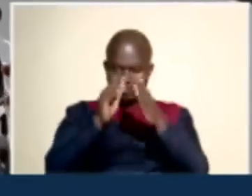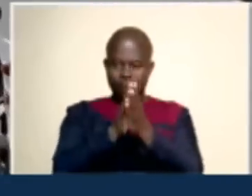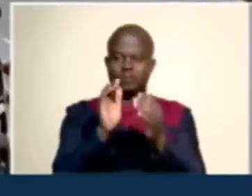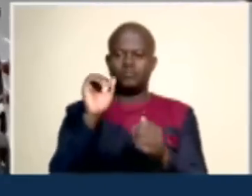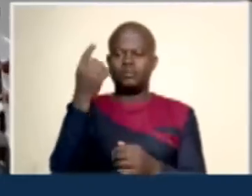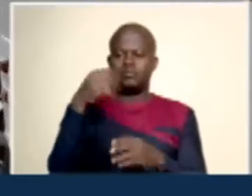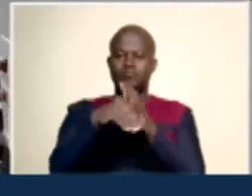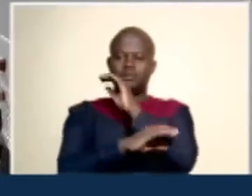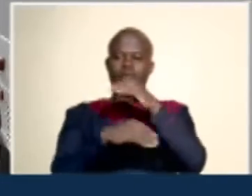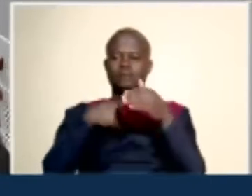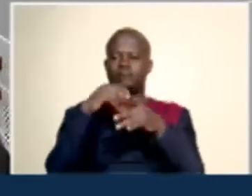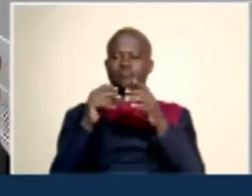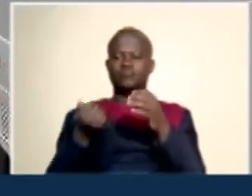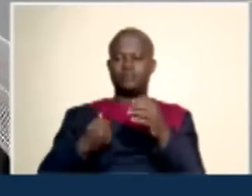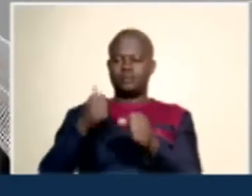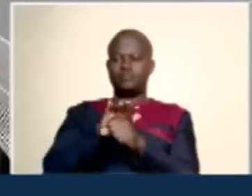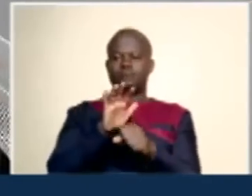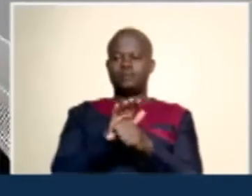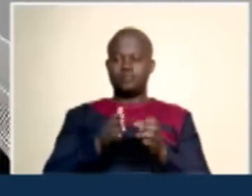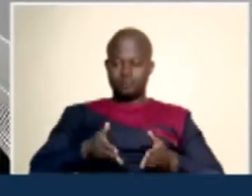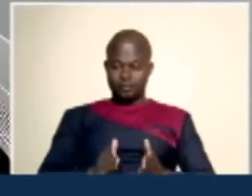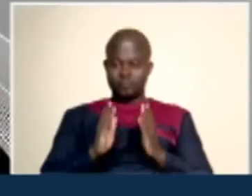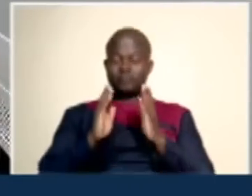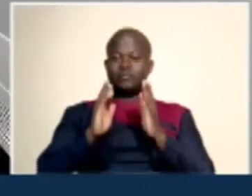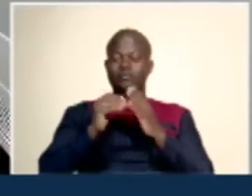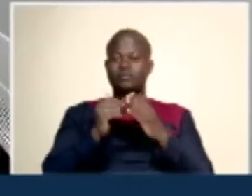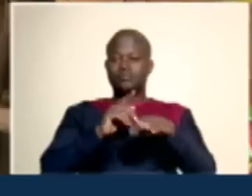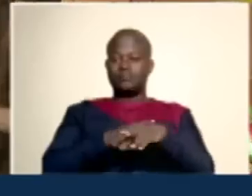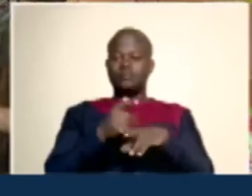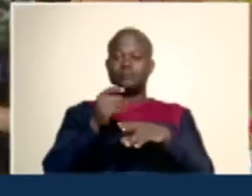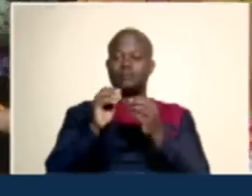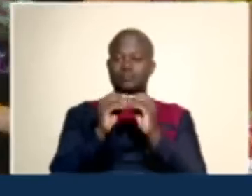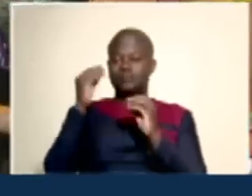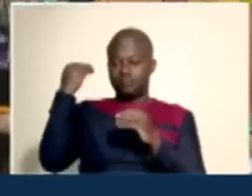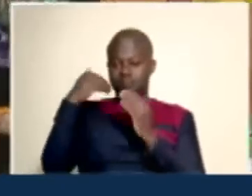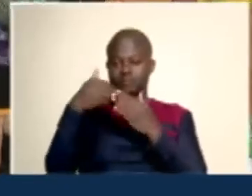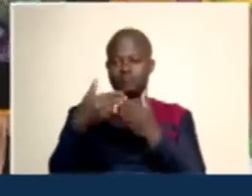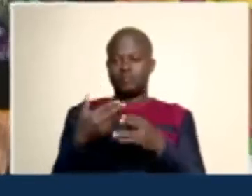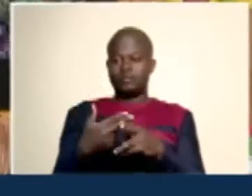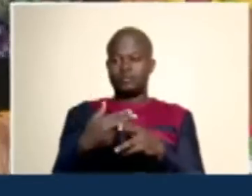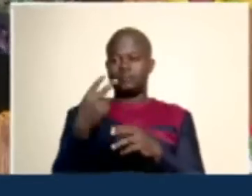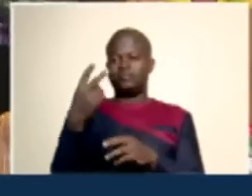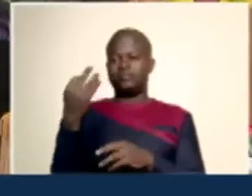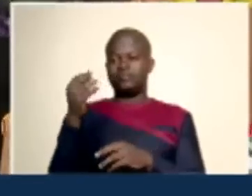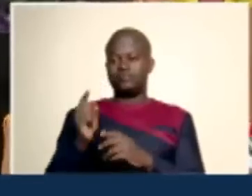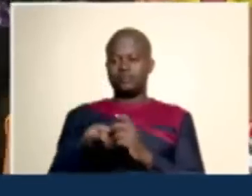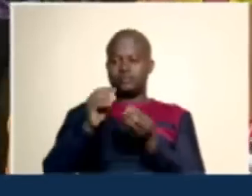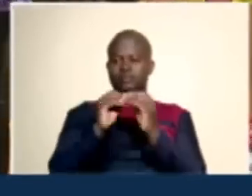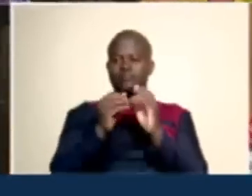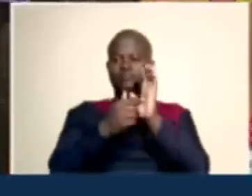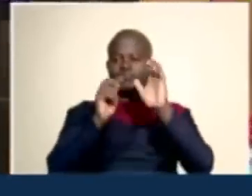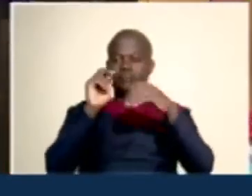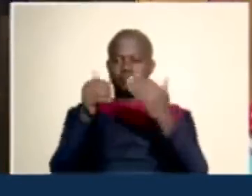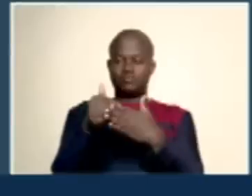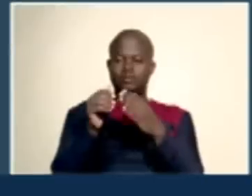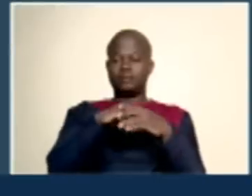mu gihugu mu kugira abangavu benshi babyaye imburagihe, aho imibare iheruka igaragaza ko bageraga ku 2023. imibare yerekana kandi